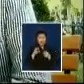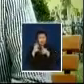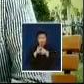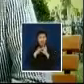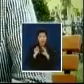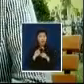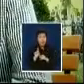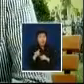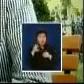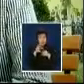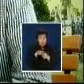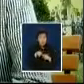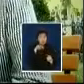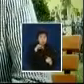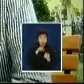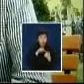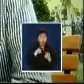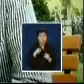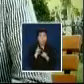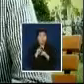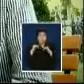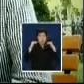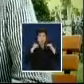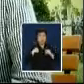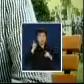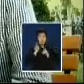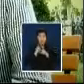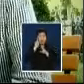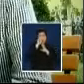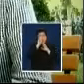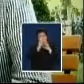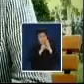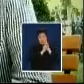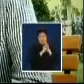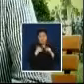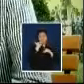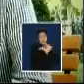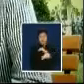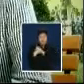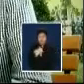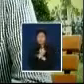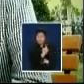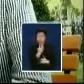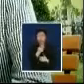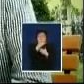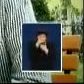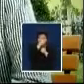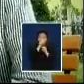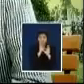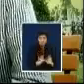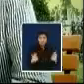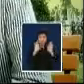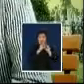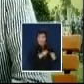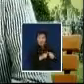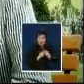ของความเป็นประชาธิปไตยแล้วก็หลักของนิติรัฐซึ่งประเทศทั้งสองก็จะให้ความสำคัญแล้วก็รวมถึงการพัฒน